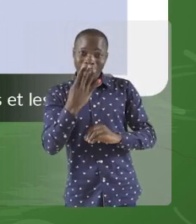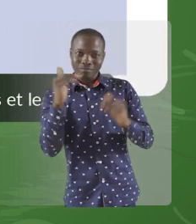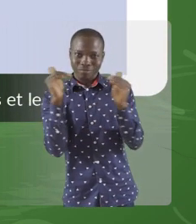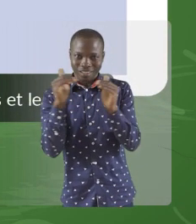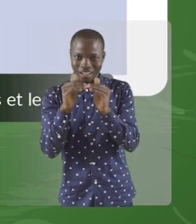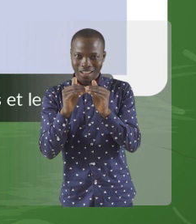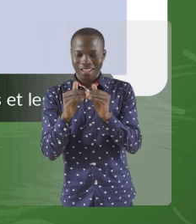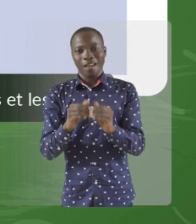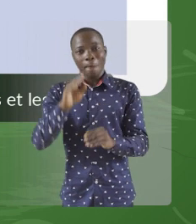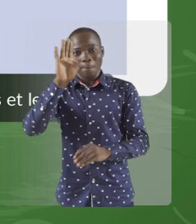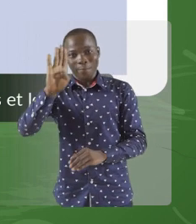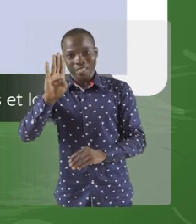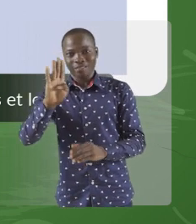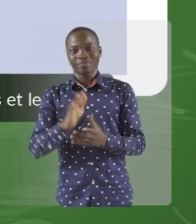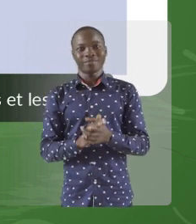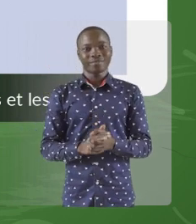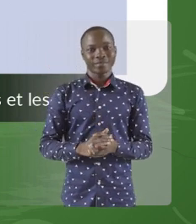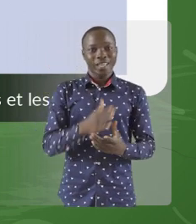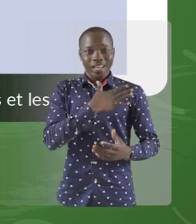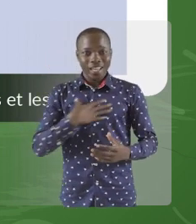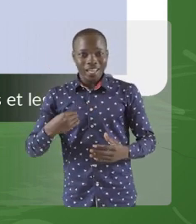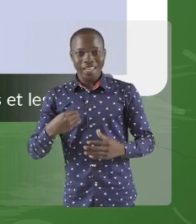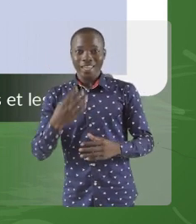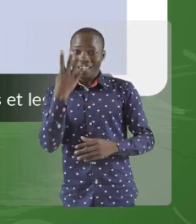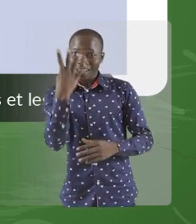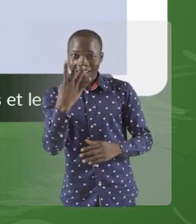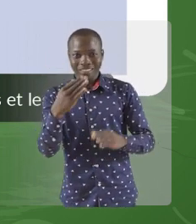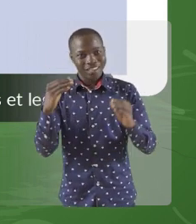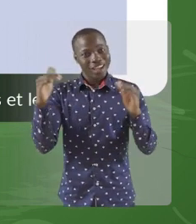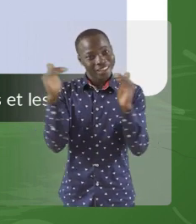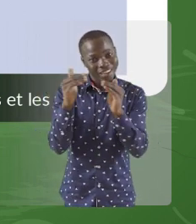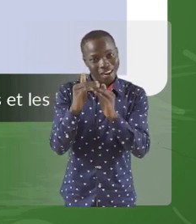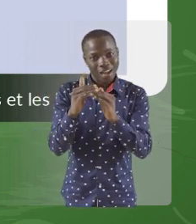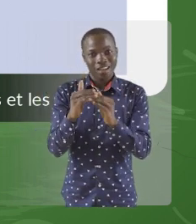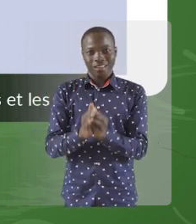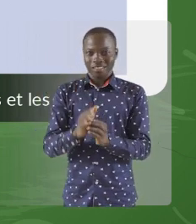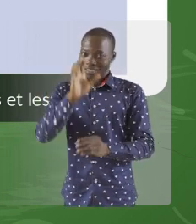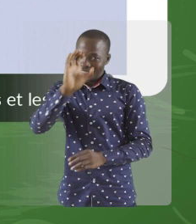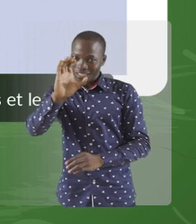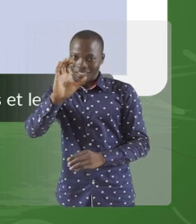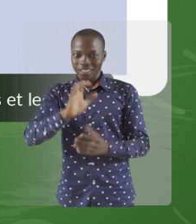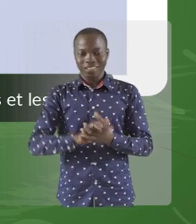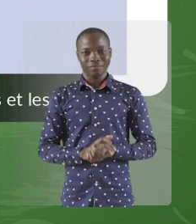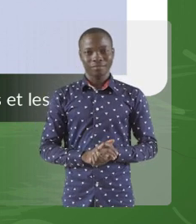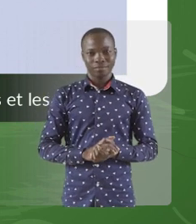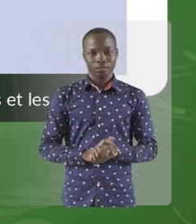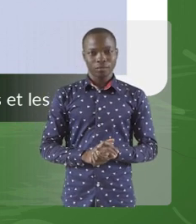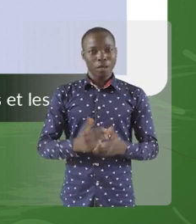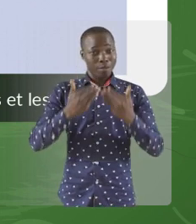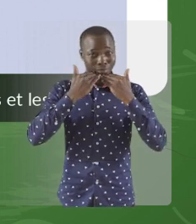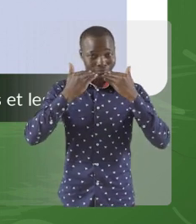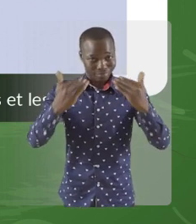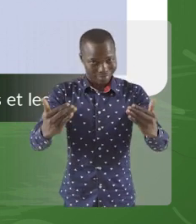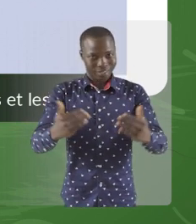associé à B, à petit B, et 4 est encore associé à C. Je vous